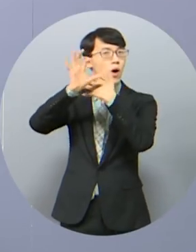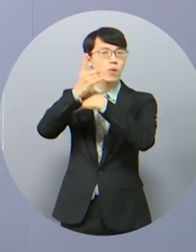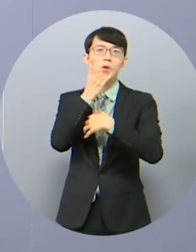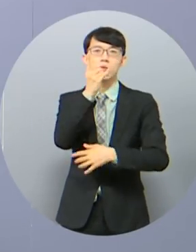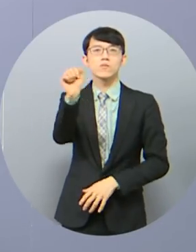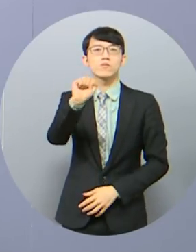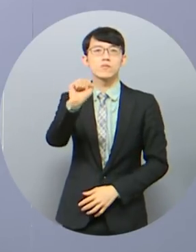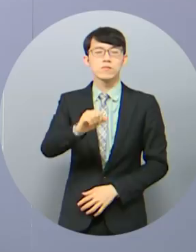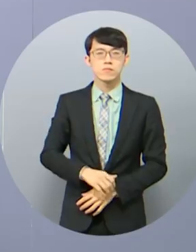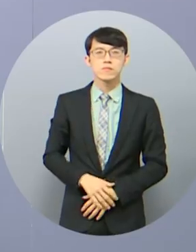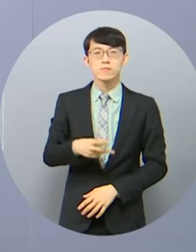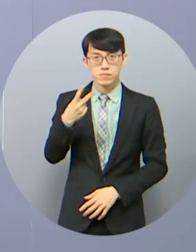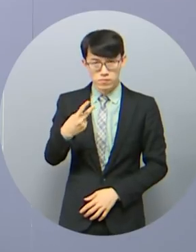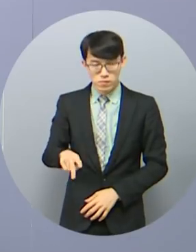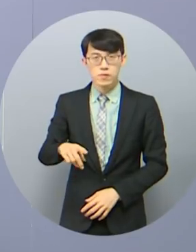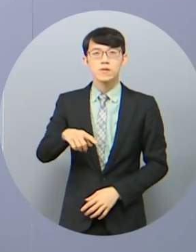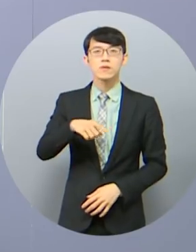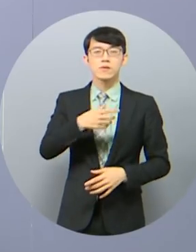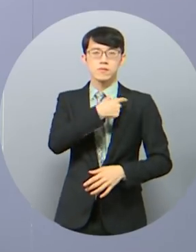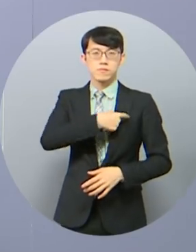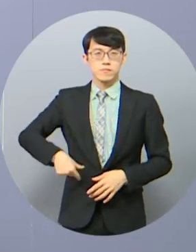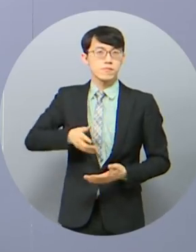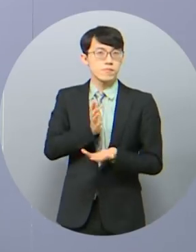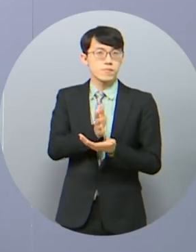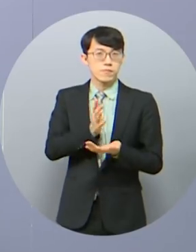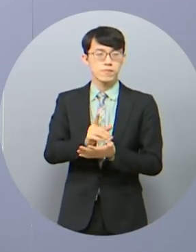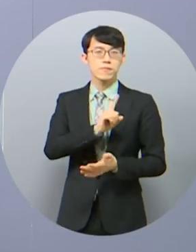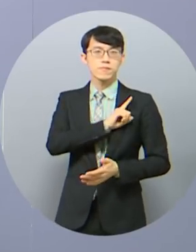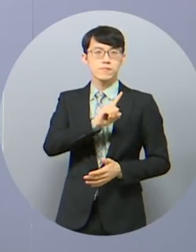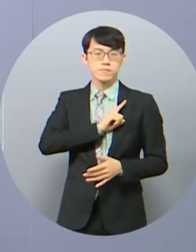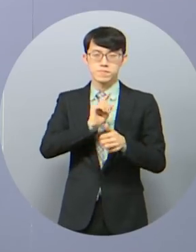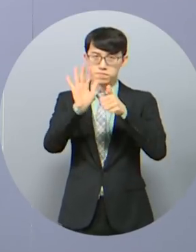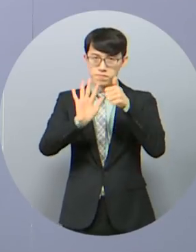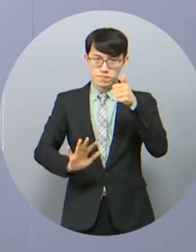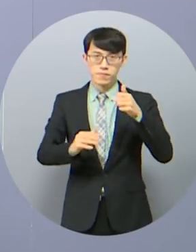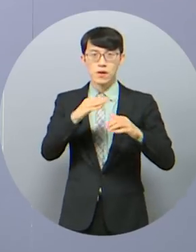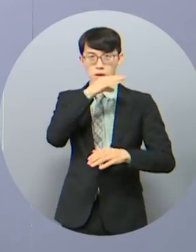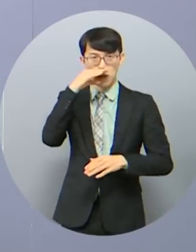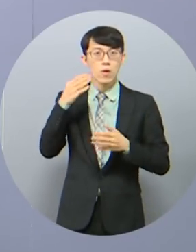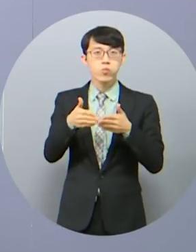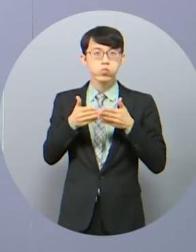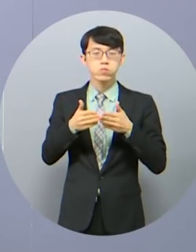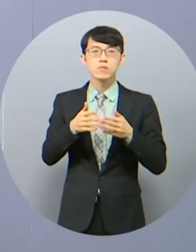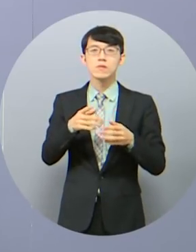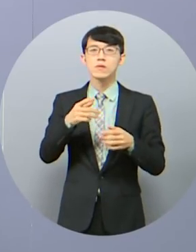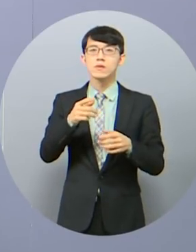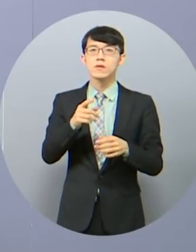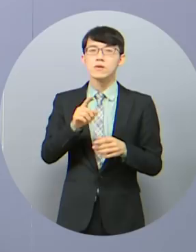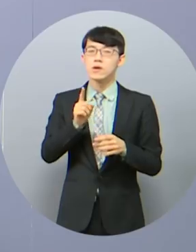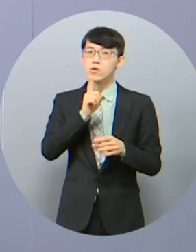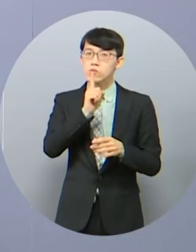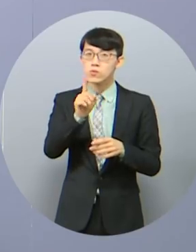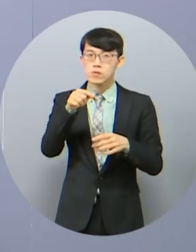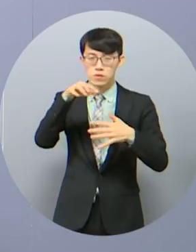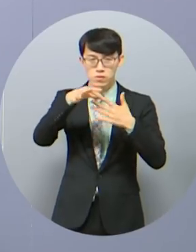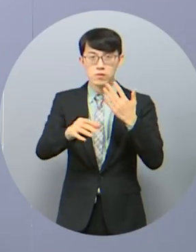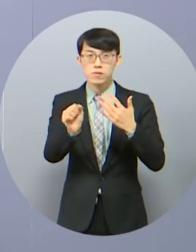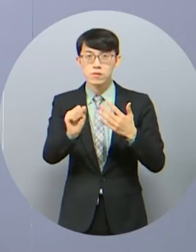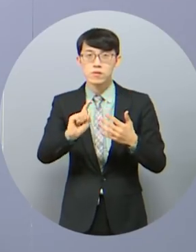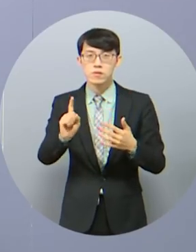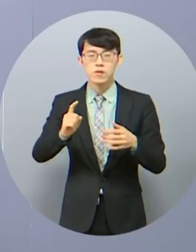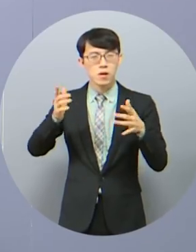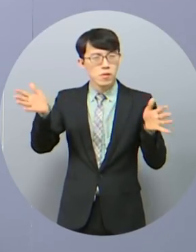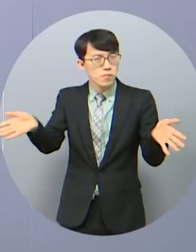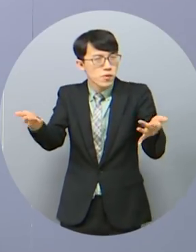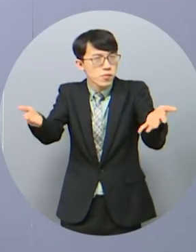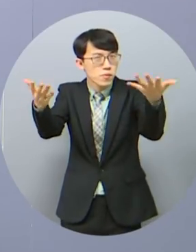见时，请保持良好风度，不得有下列言论：一、煽惑他人犯内乱罪或外患